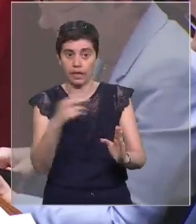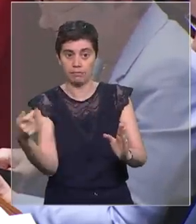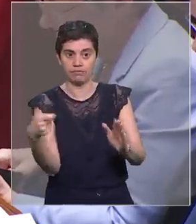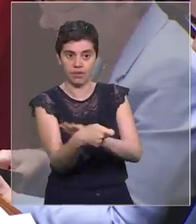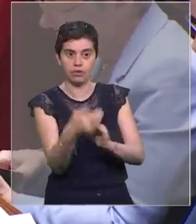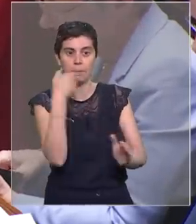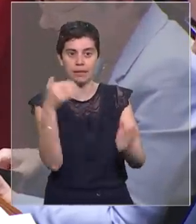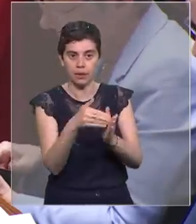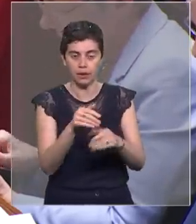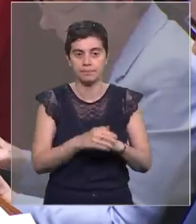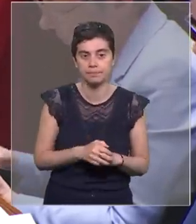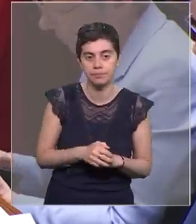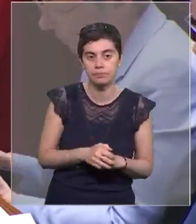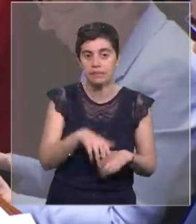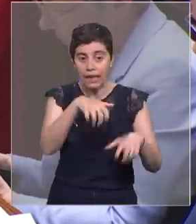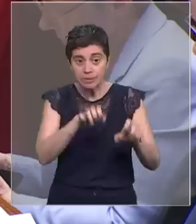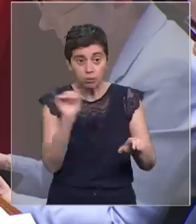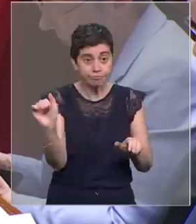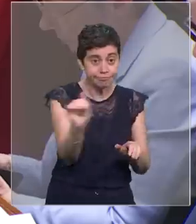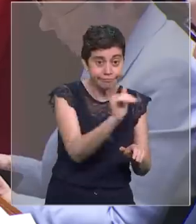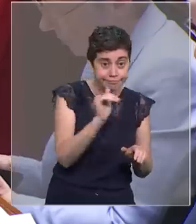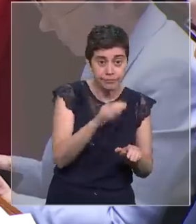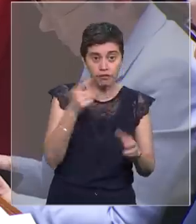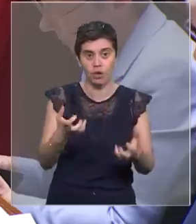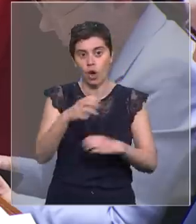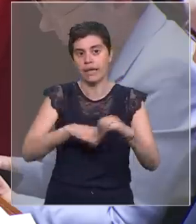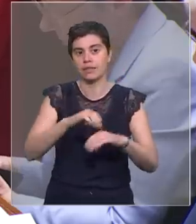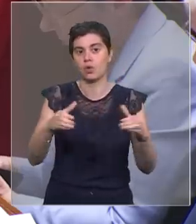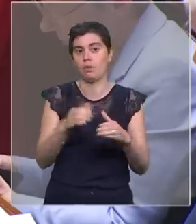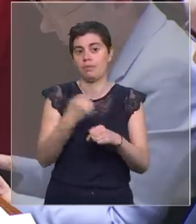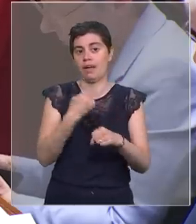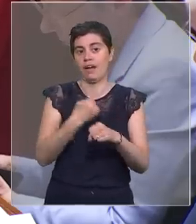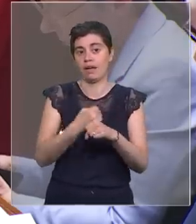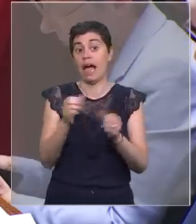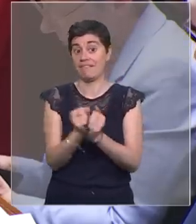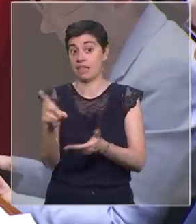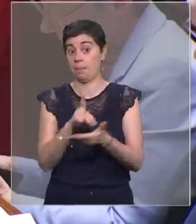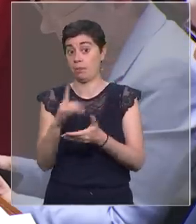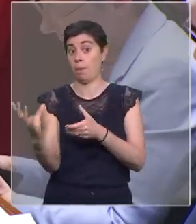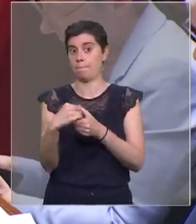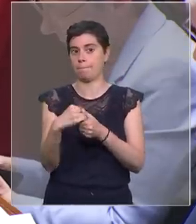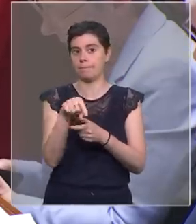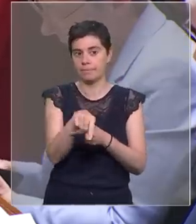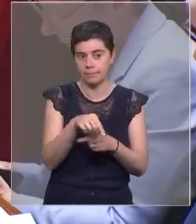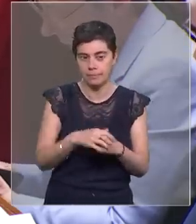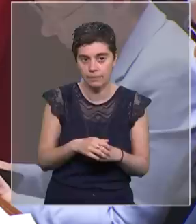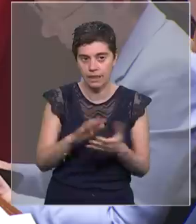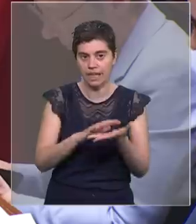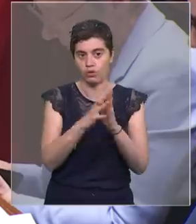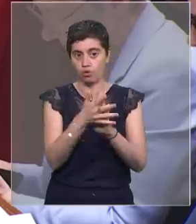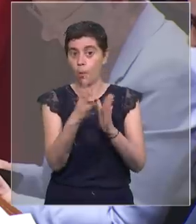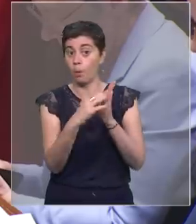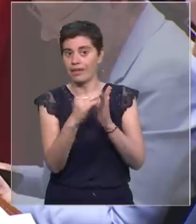J'ai saisi l'ensemble de mes administrations pour pouvoir mettre en place un groupe de travail sur l'évolution avec les départements pour travailler sur l'évolution du